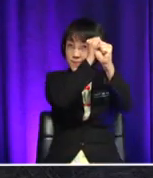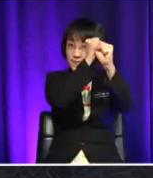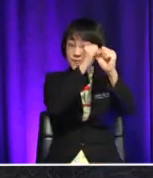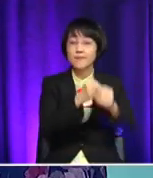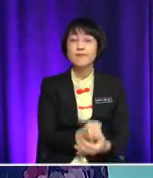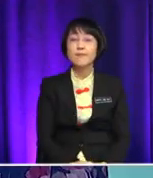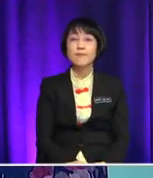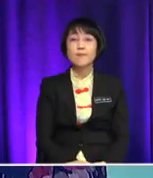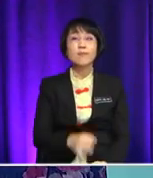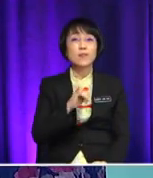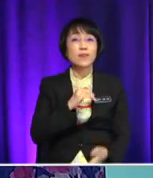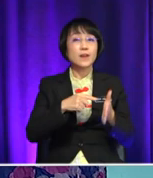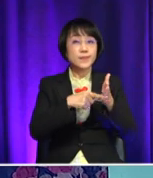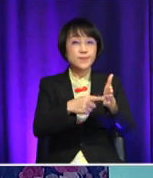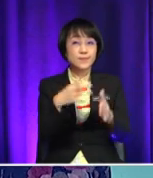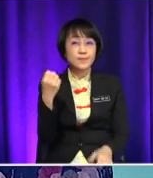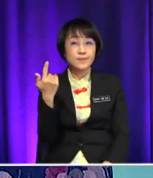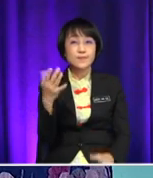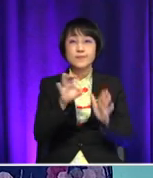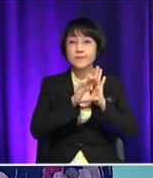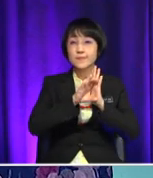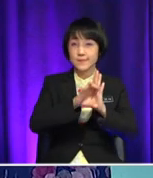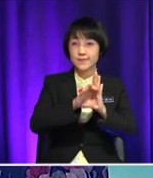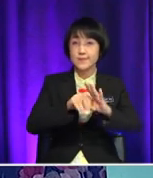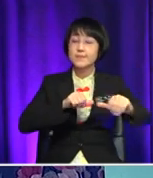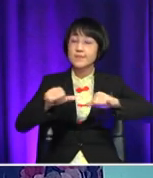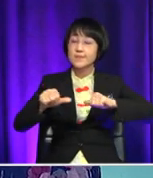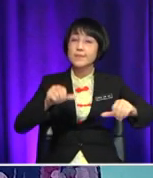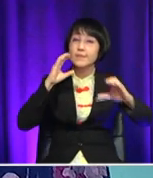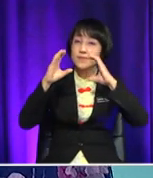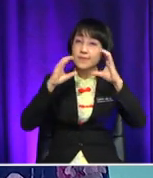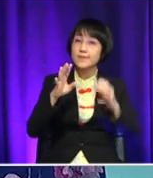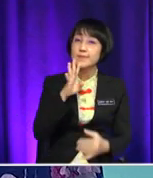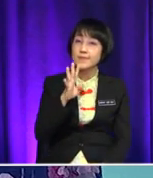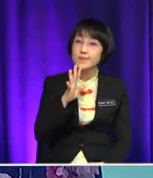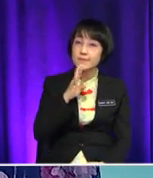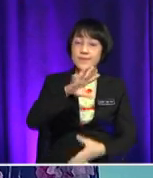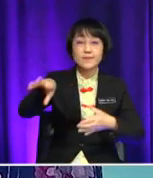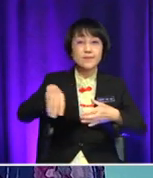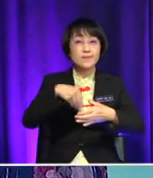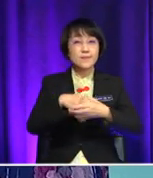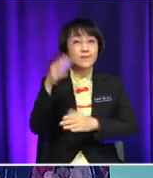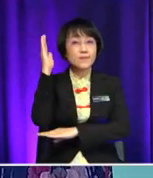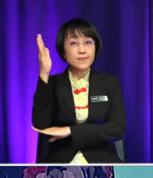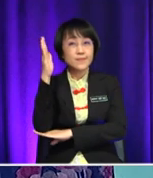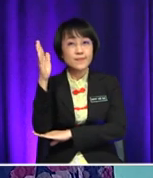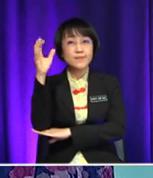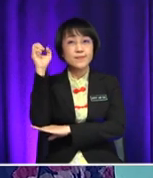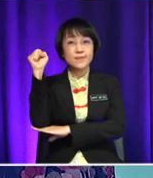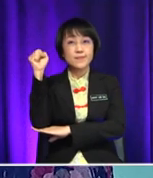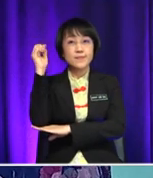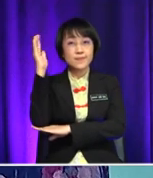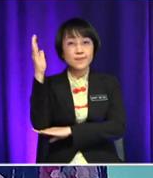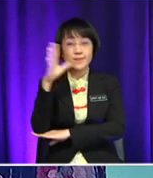Tunjukkan tadi beberapa contoh yaitu activity komunikasi lisan yang melibatkan ceramah syarahan dan juga